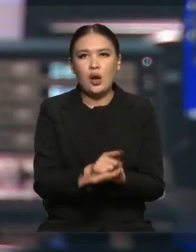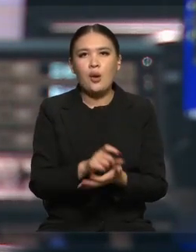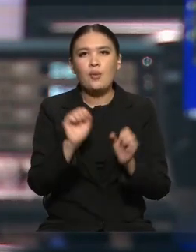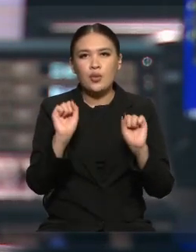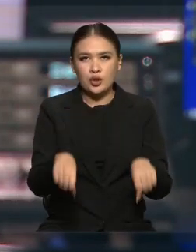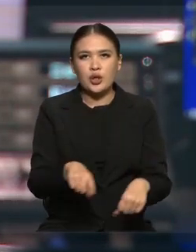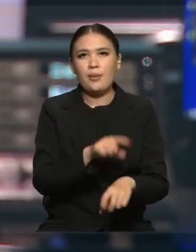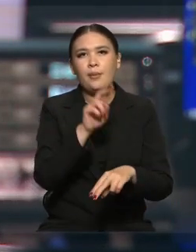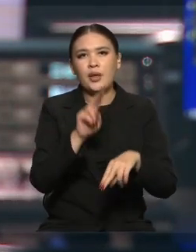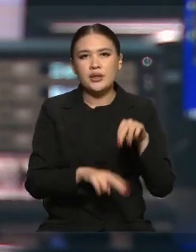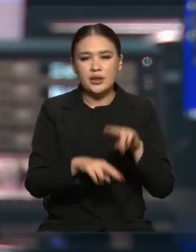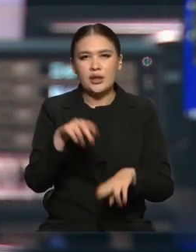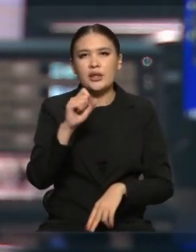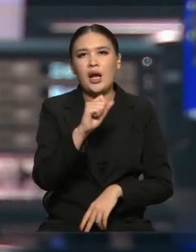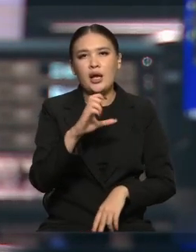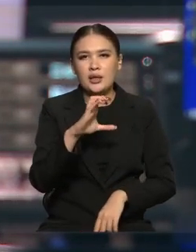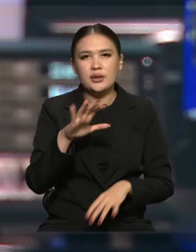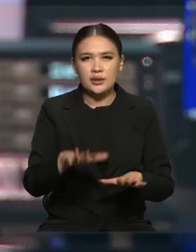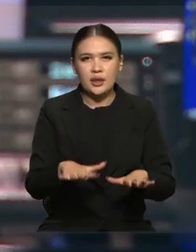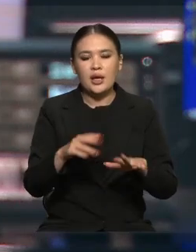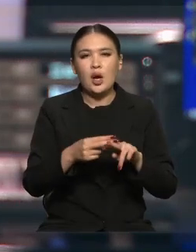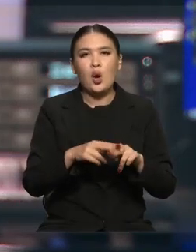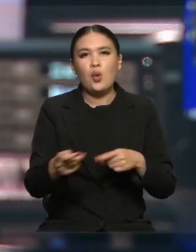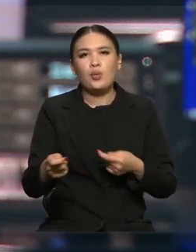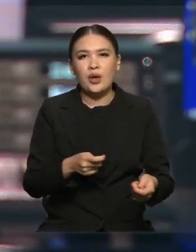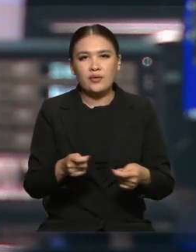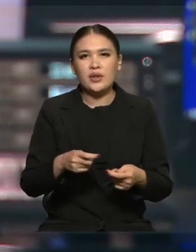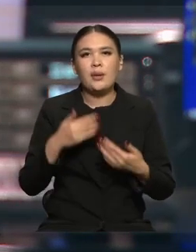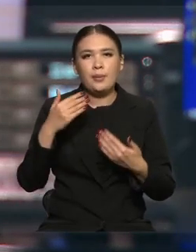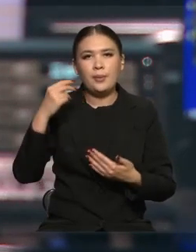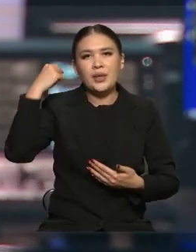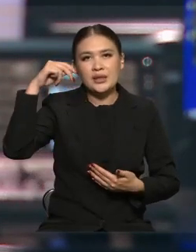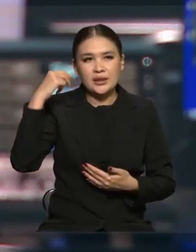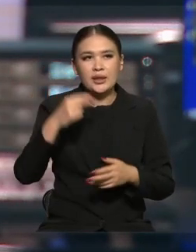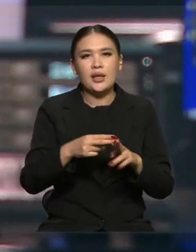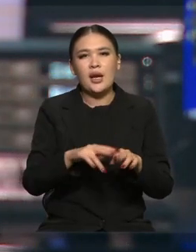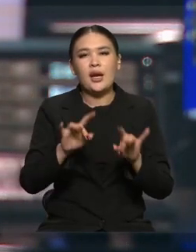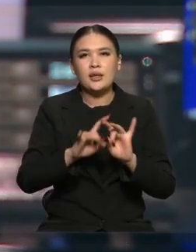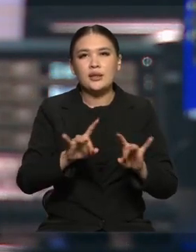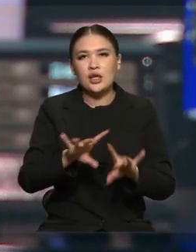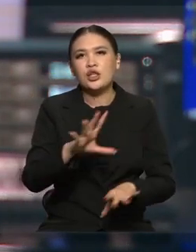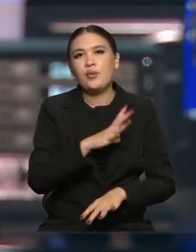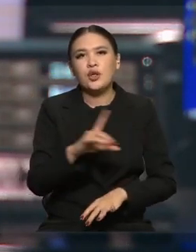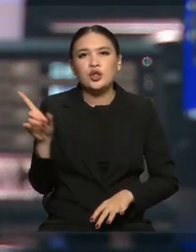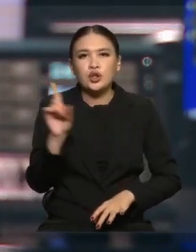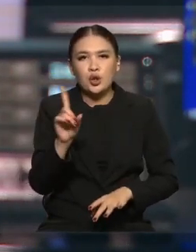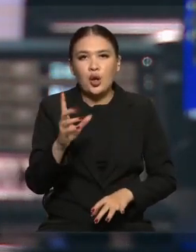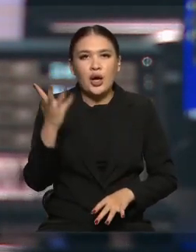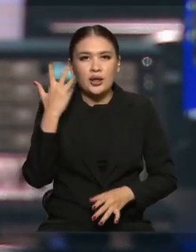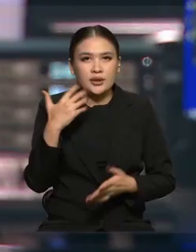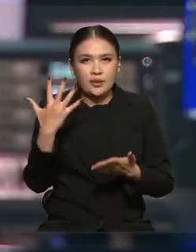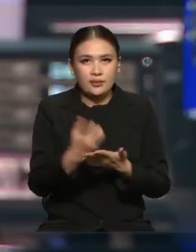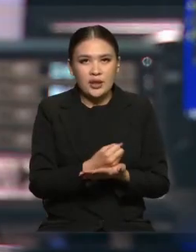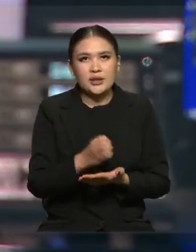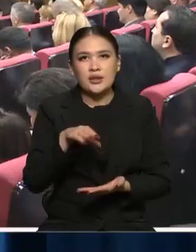можно построить АЭС. На площадке управления делами президента они рассказали нашим корреспондентам, что при возведении